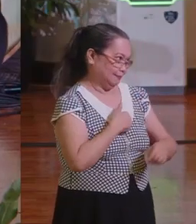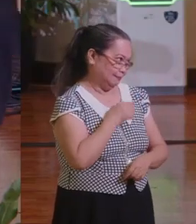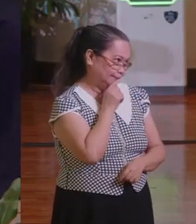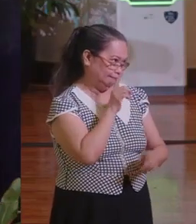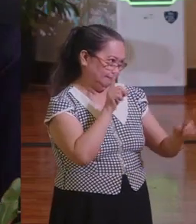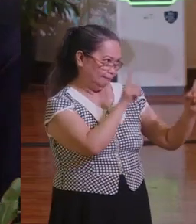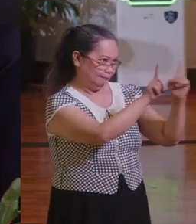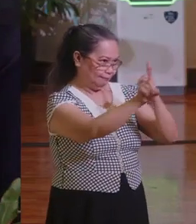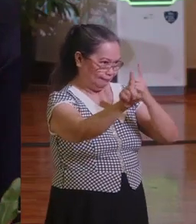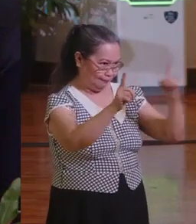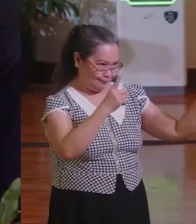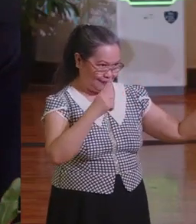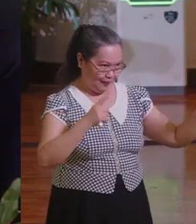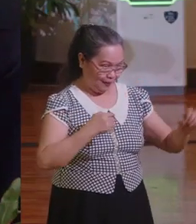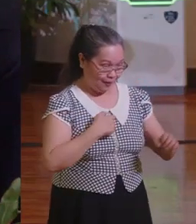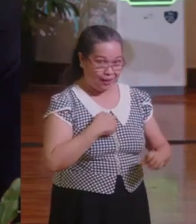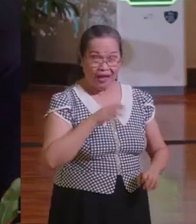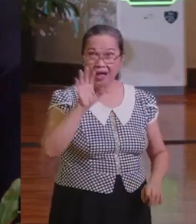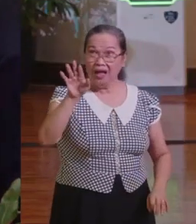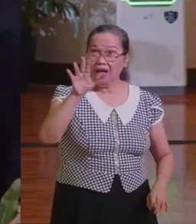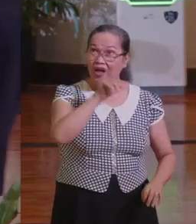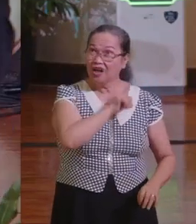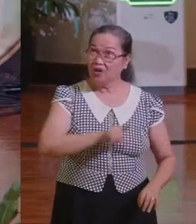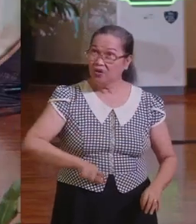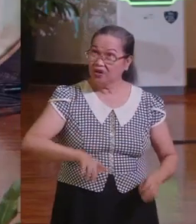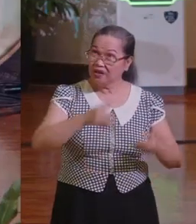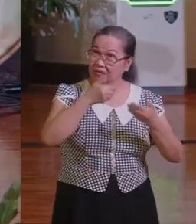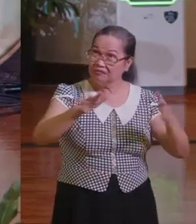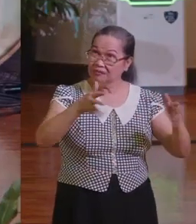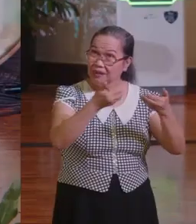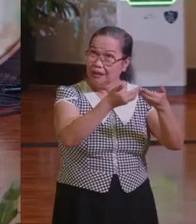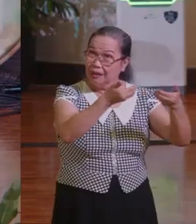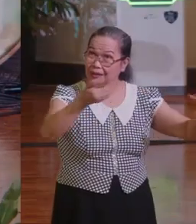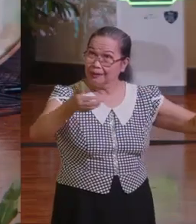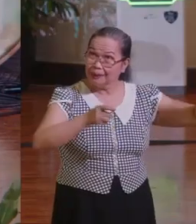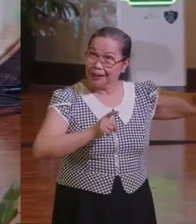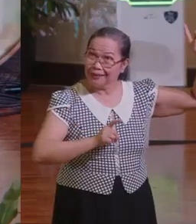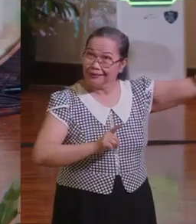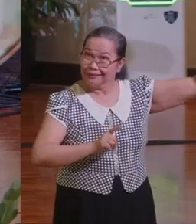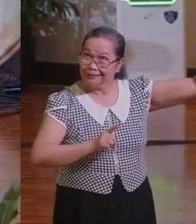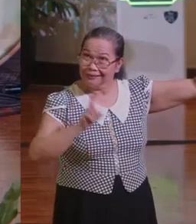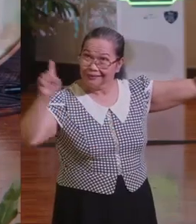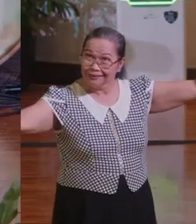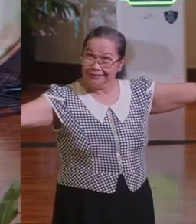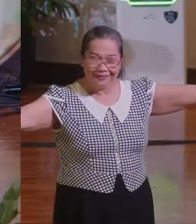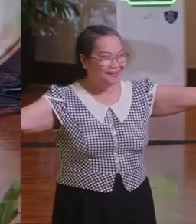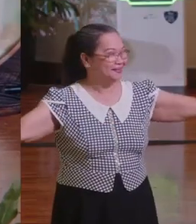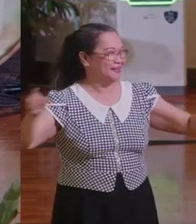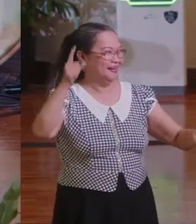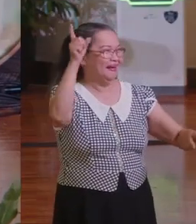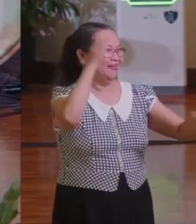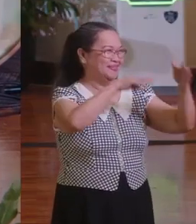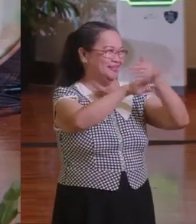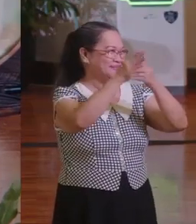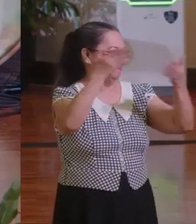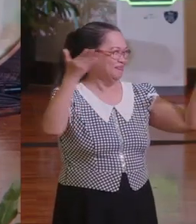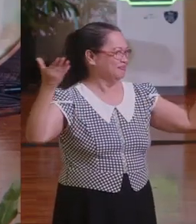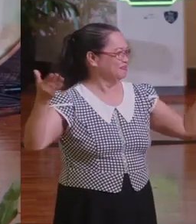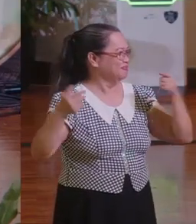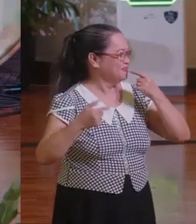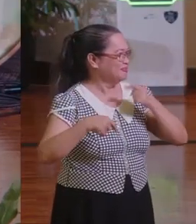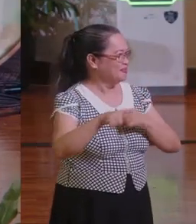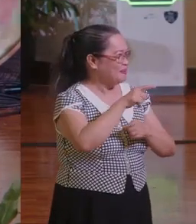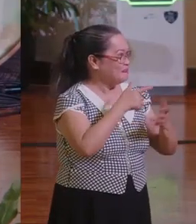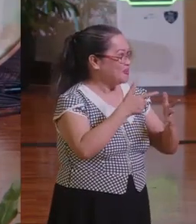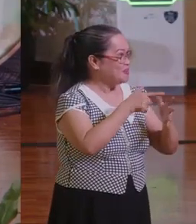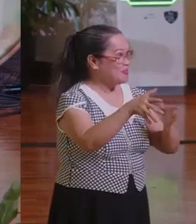Sabihin ko sa Panginoon, pwede ba itira niyo siya sa malayo? No? Yung hindi kami magkakalapit, malamang mga kapatid, tayo po